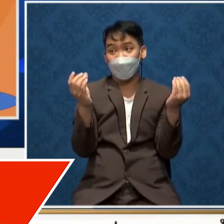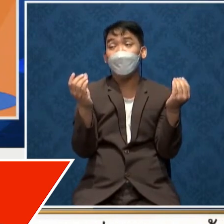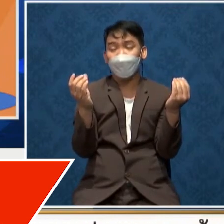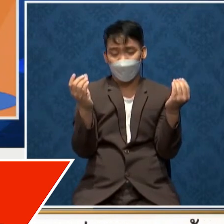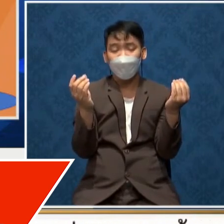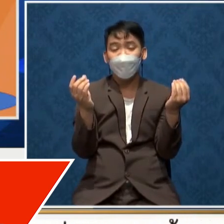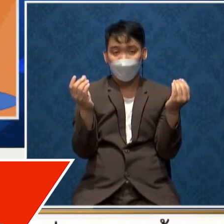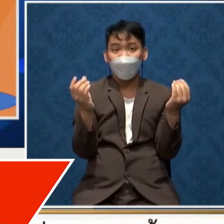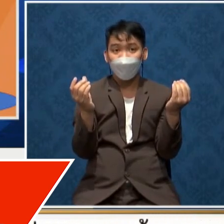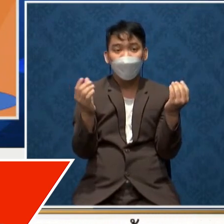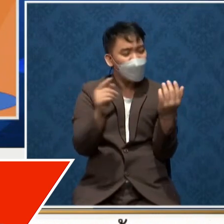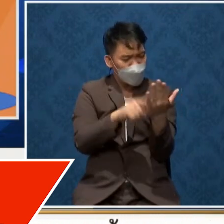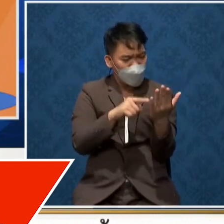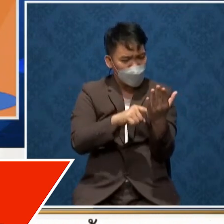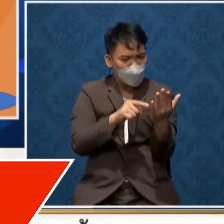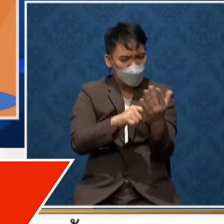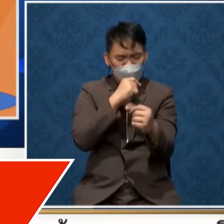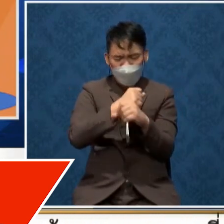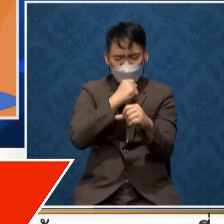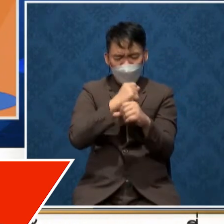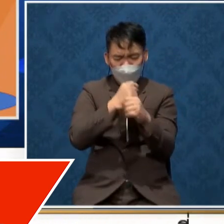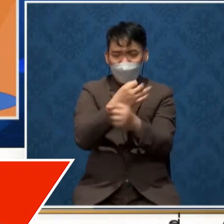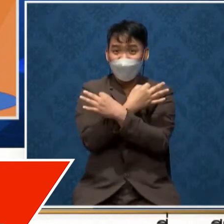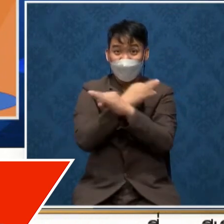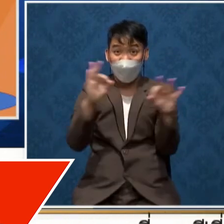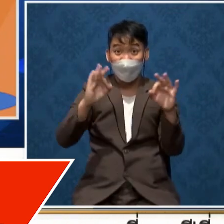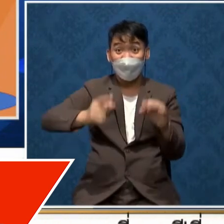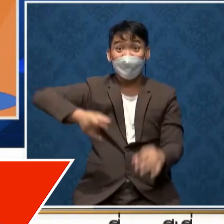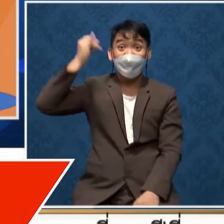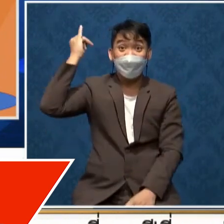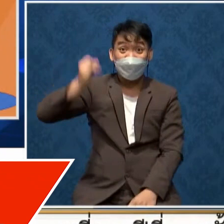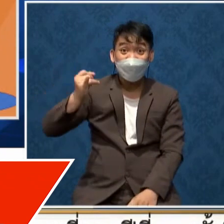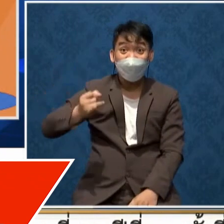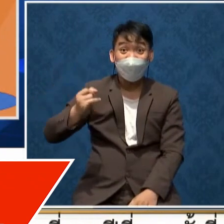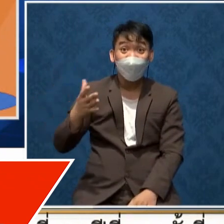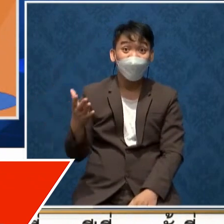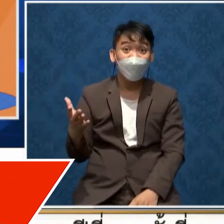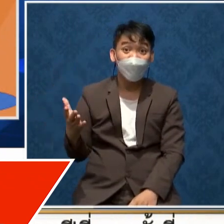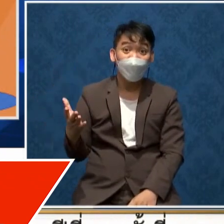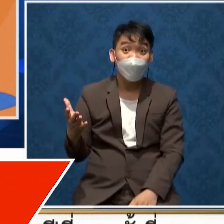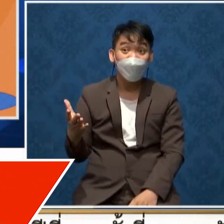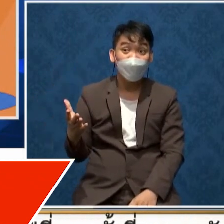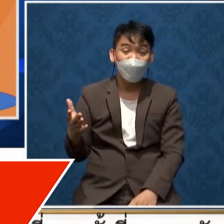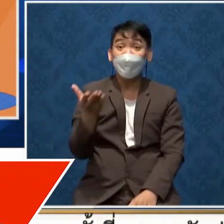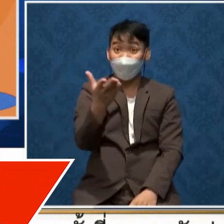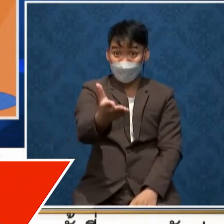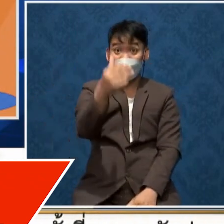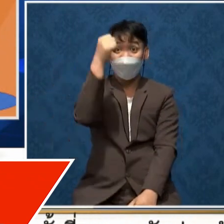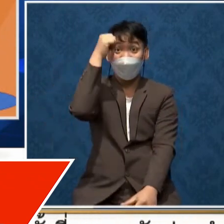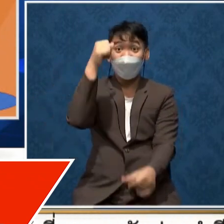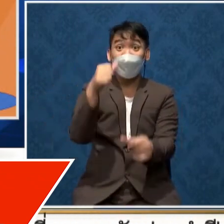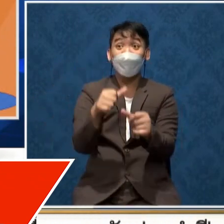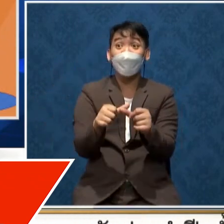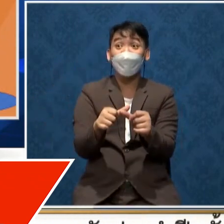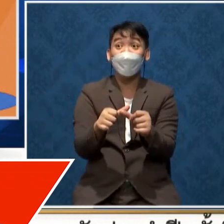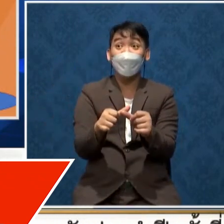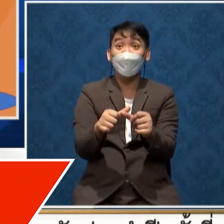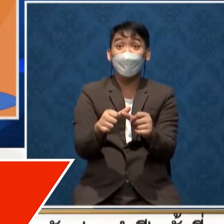องในรัฐธรรมนูญนั้นเป็นอิสระจริงๆท่านจำได้ไหมครับมีหน่วย